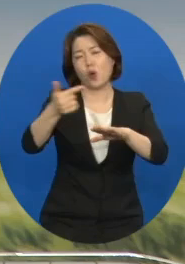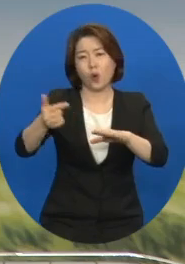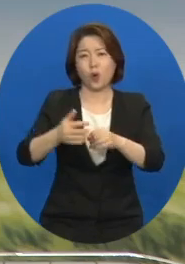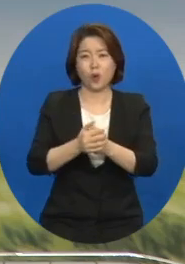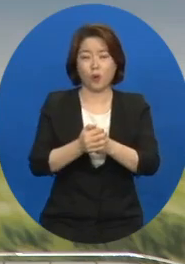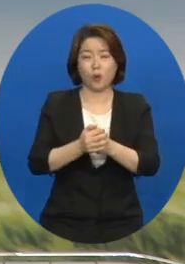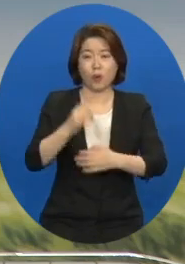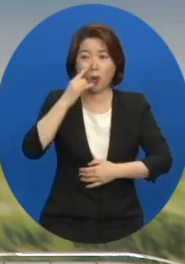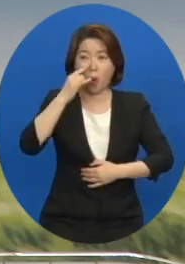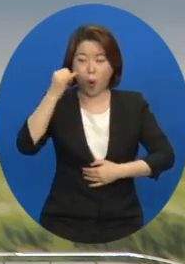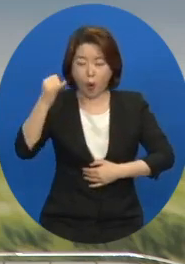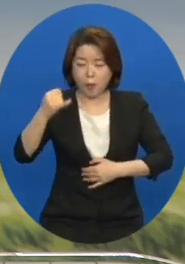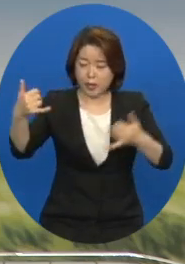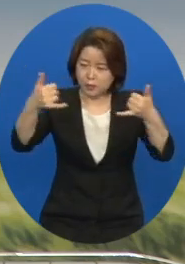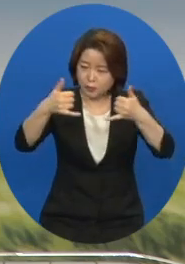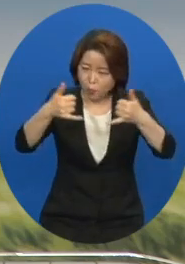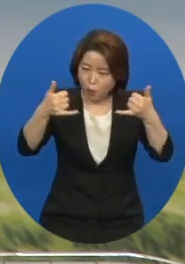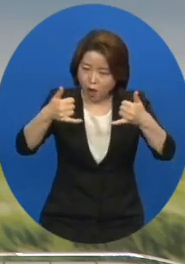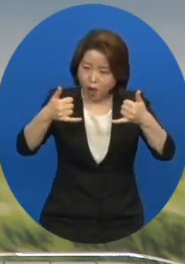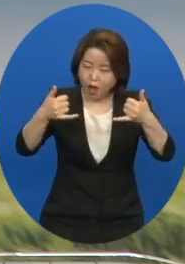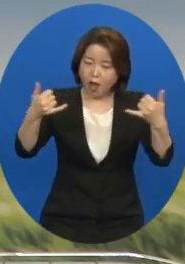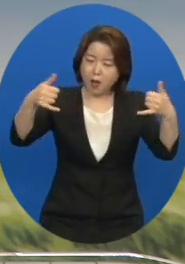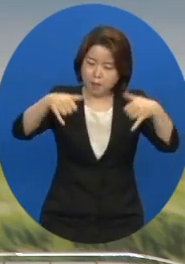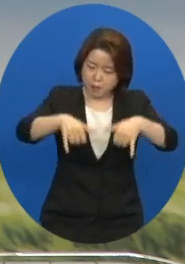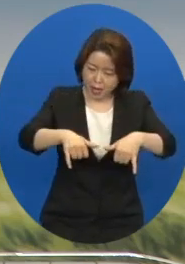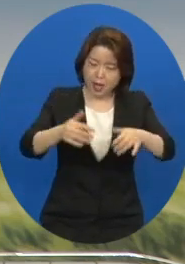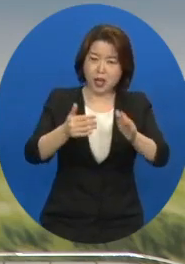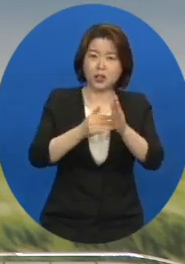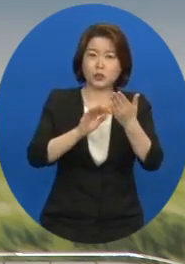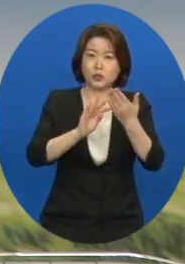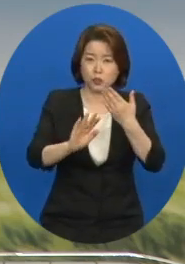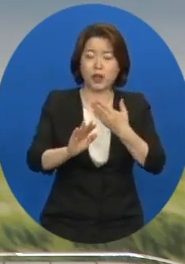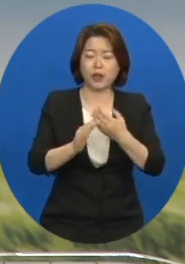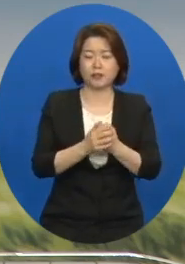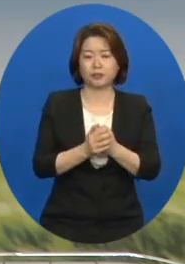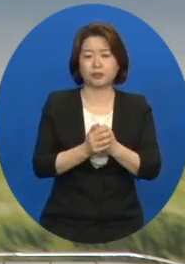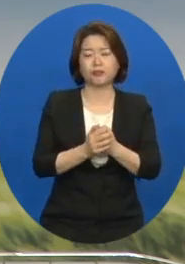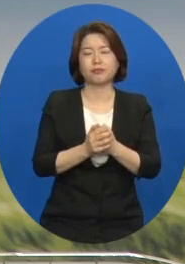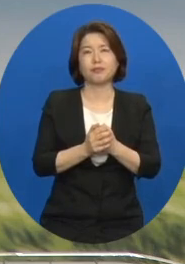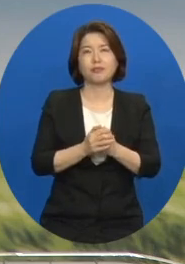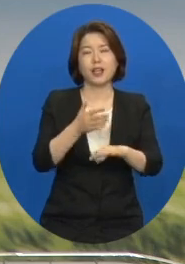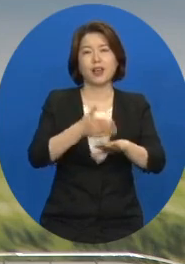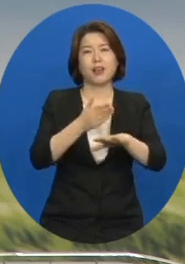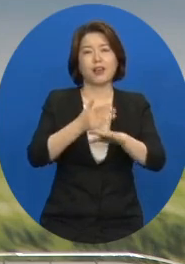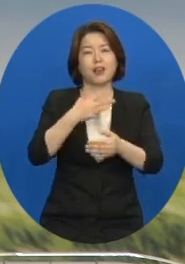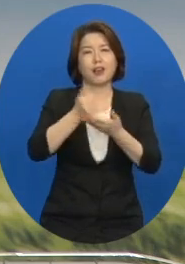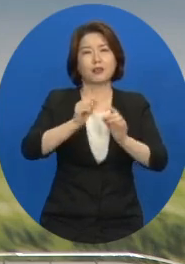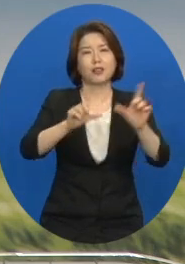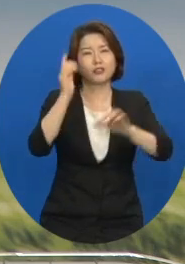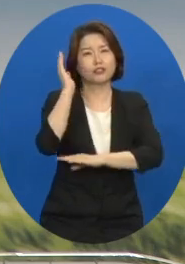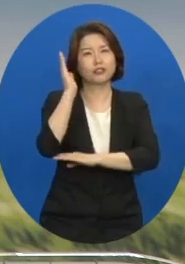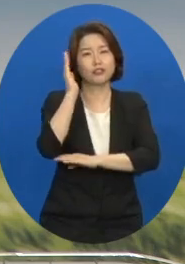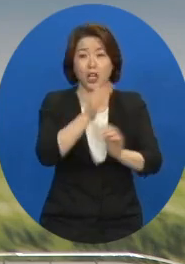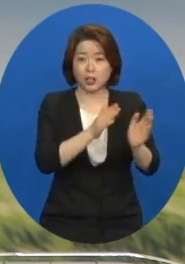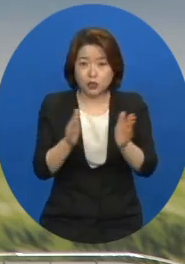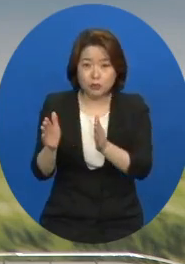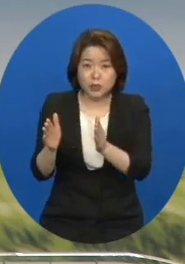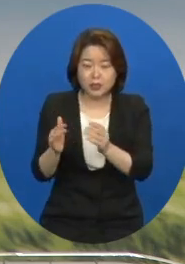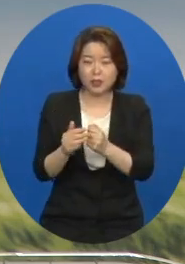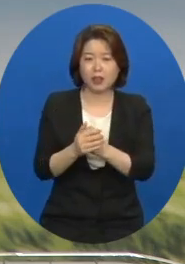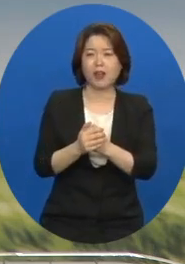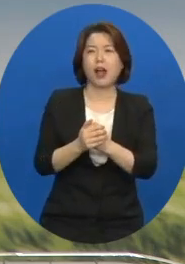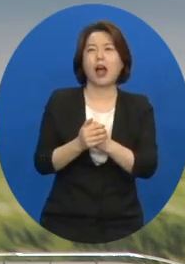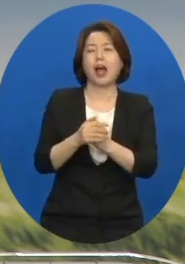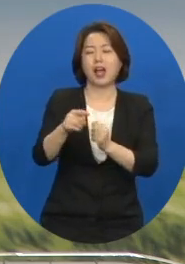어머님과 통화하고 그리고 전화를 끊고 감사주일 설교를 하고 아버님 장례식에 가게